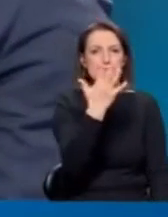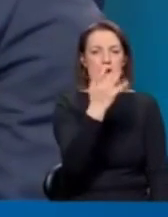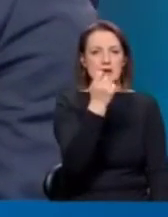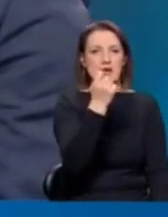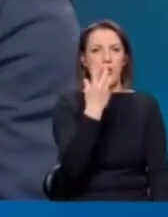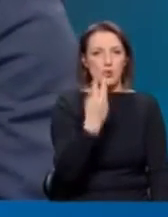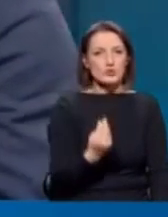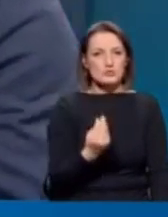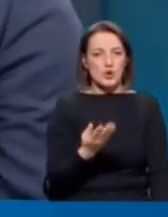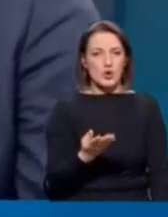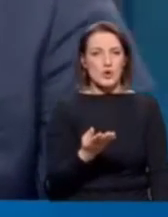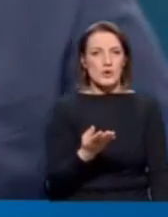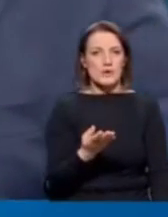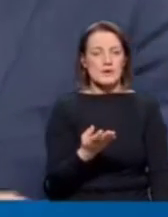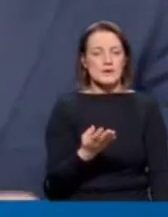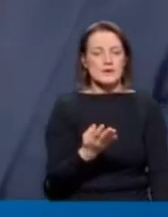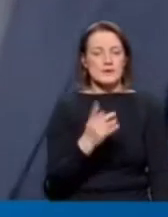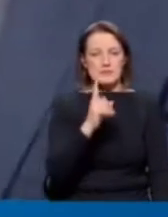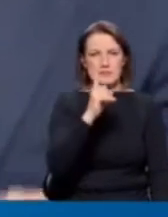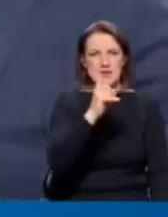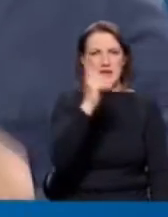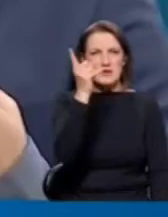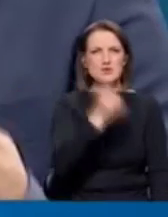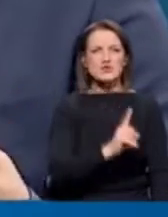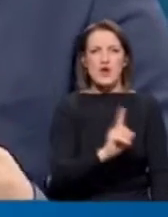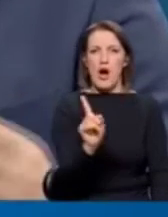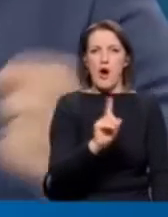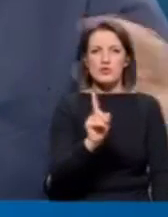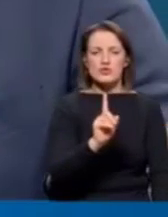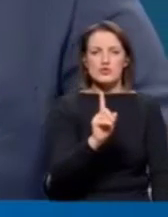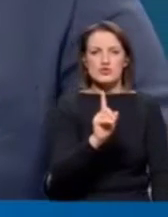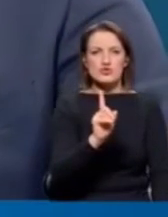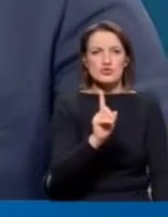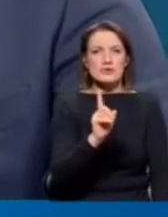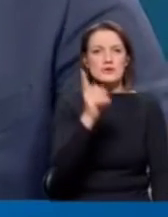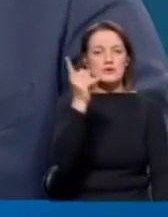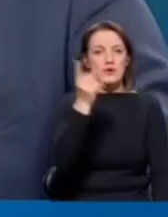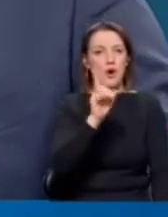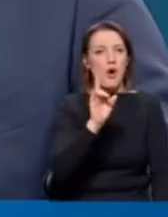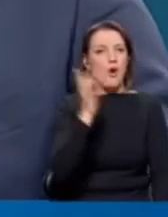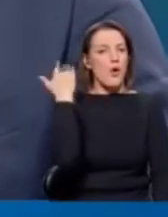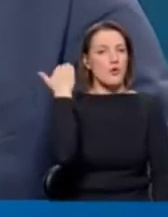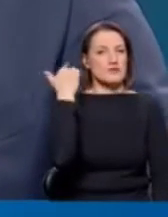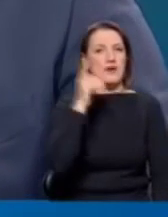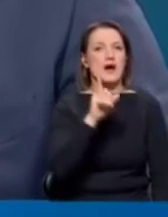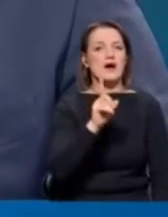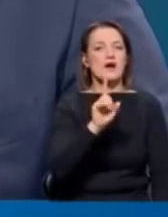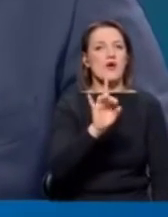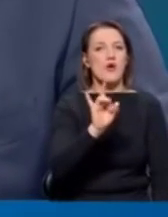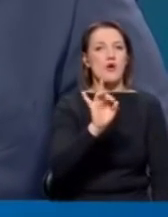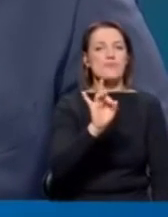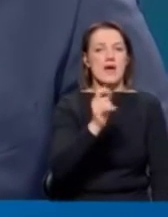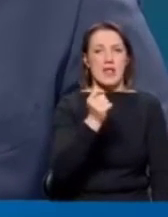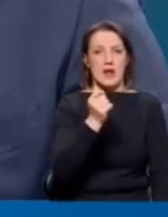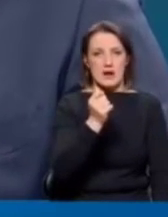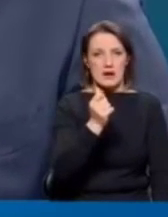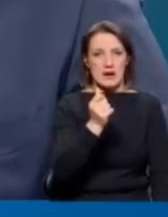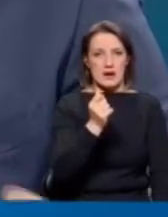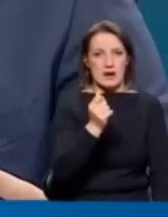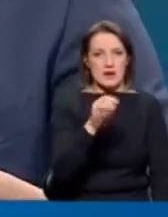mu dan bir buçuk yani yüzde yüzde on tek kalemde yani o zaman 15 liraydı zam yapıldı gece